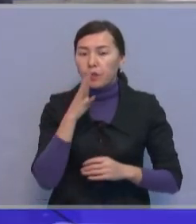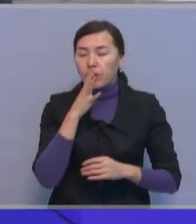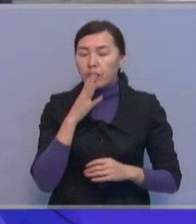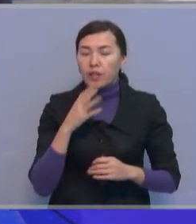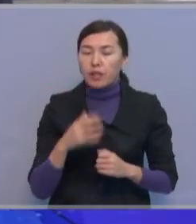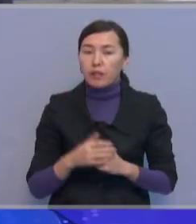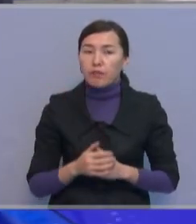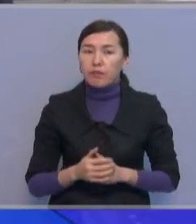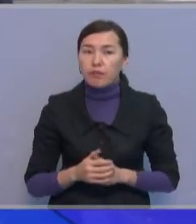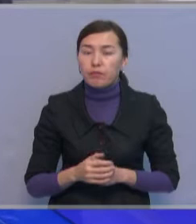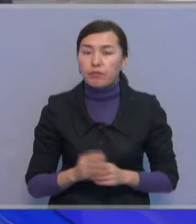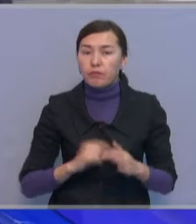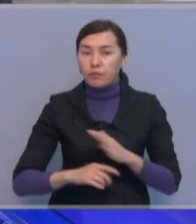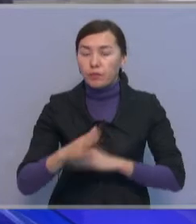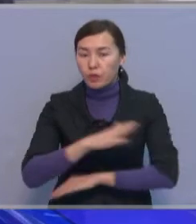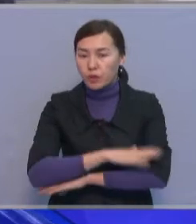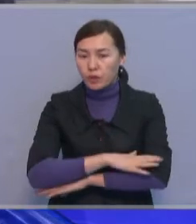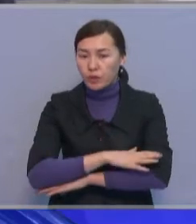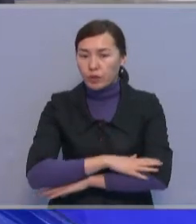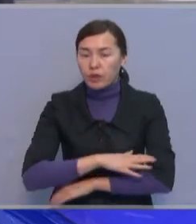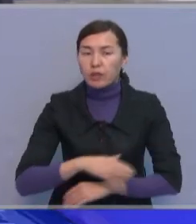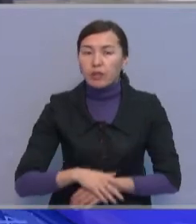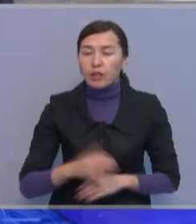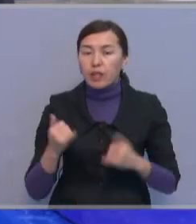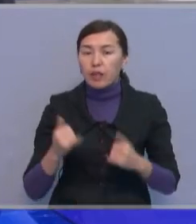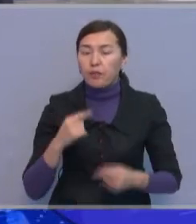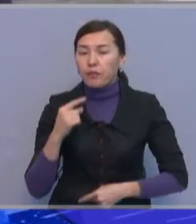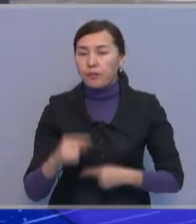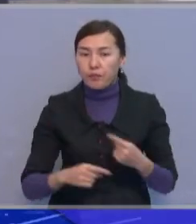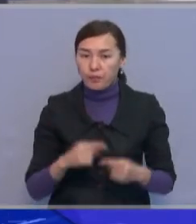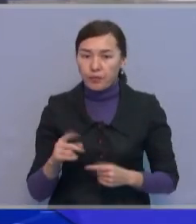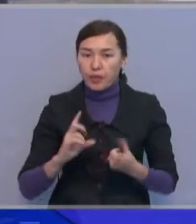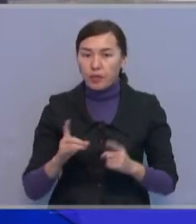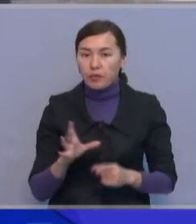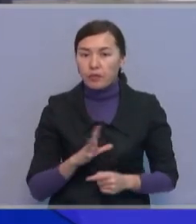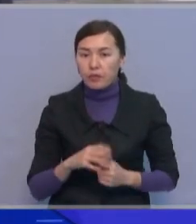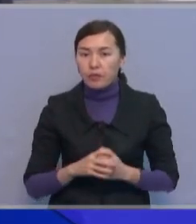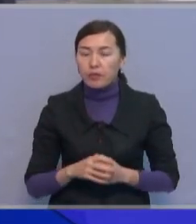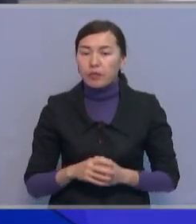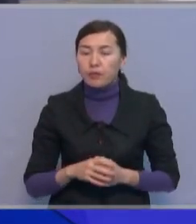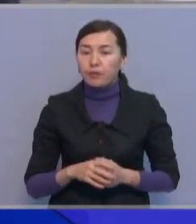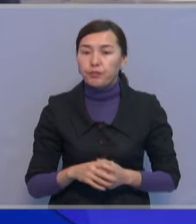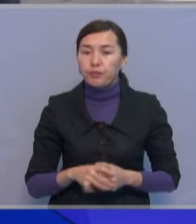бастап бастауыш сыныптарды кәдімгі дәстүрлі сабаққа өткіздік.